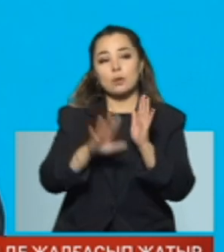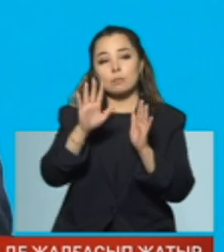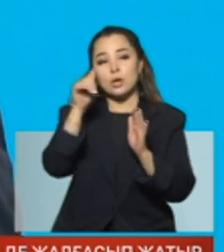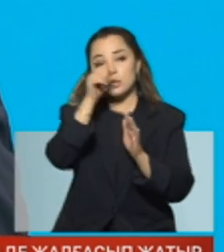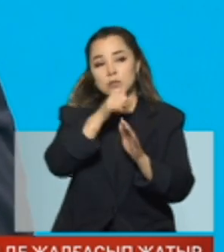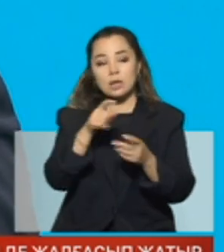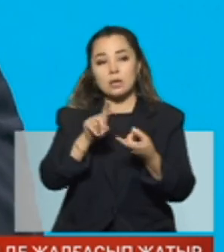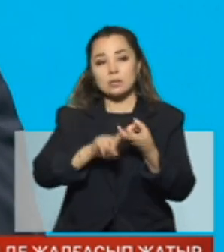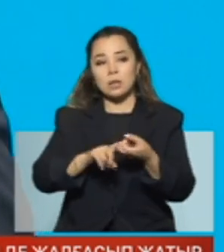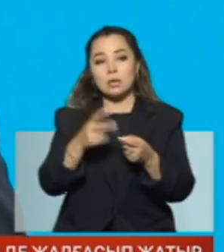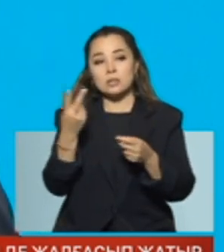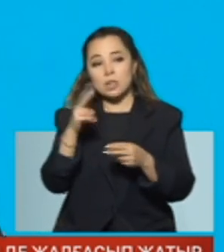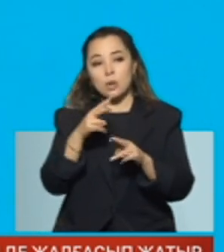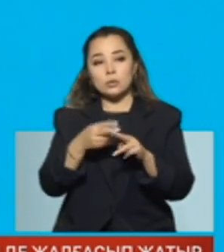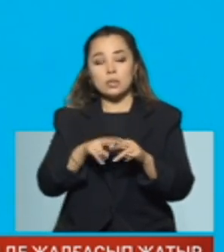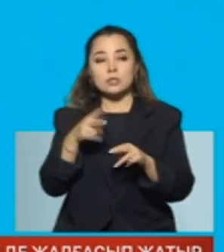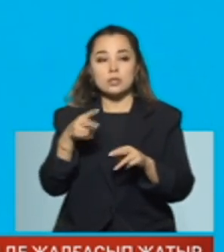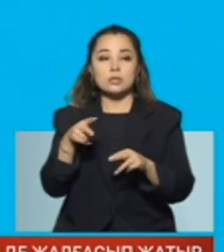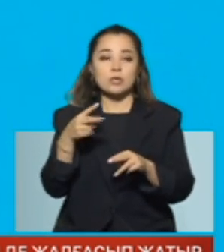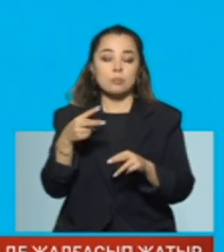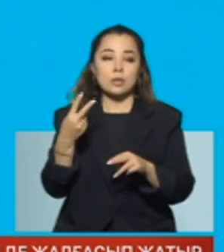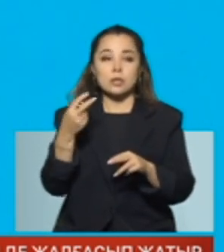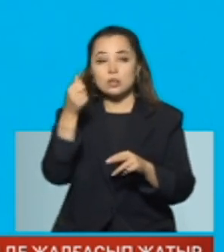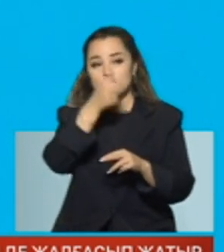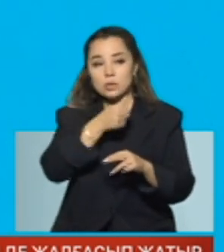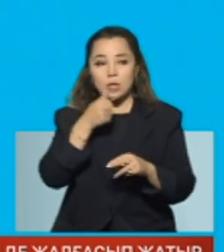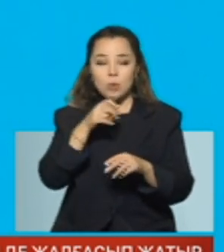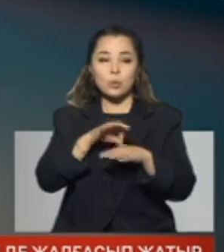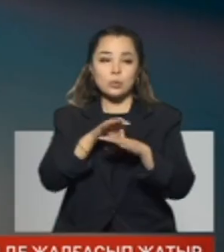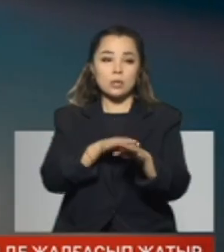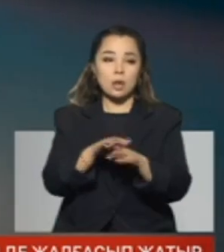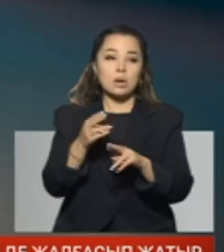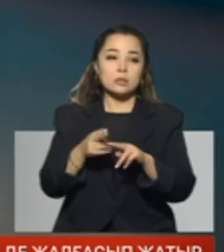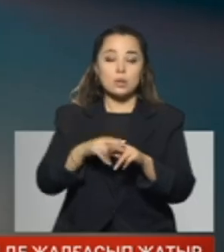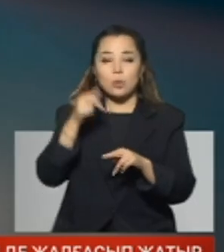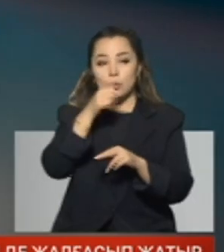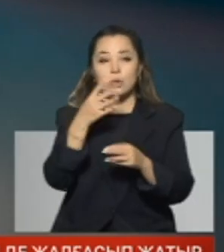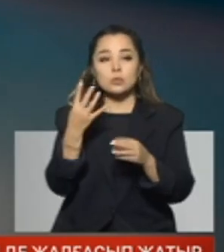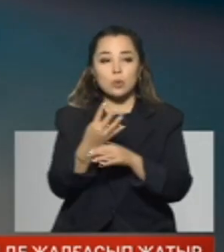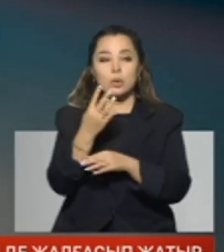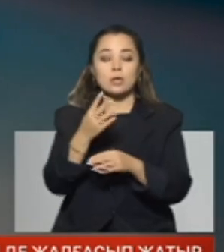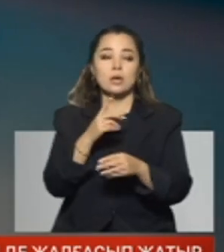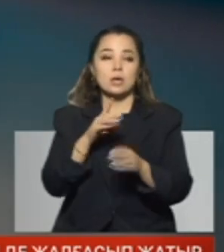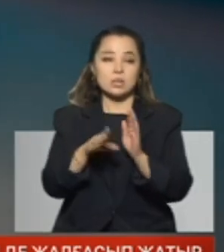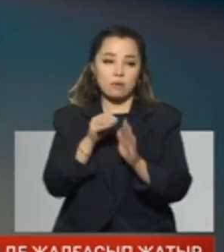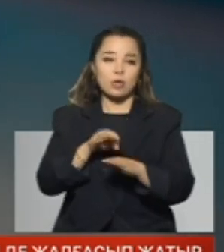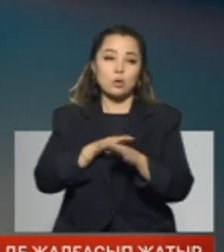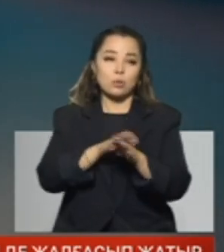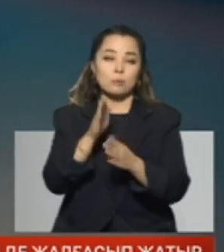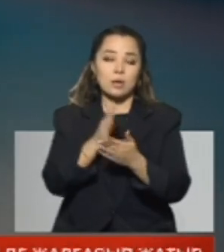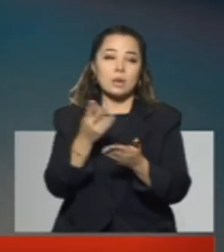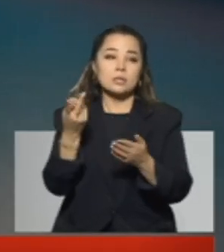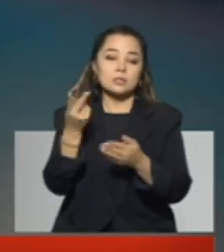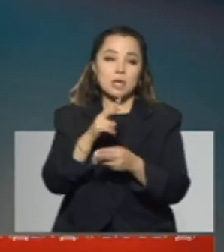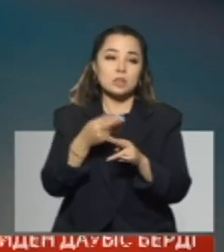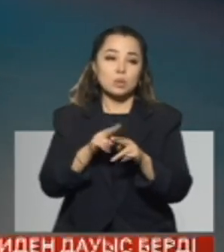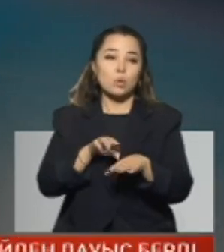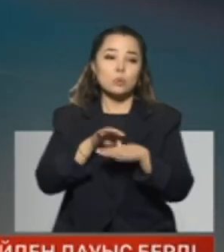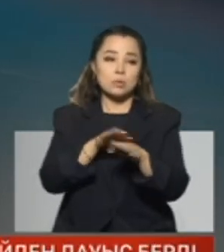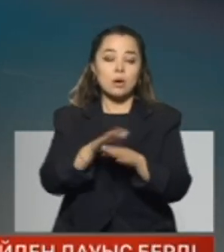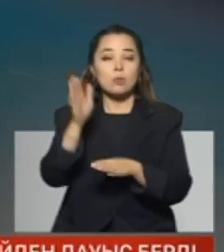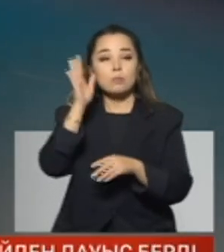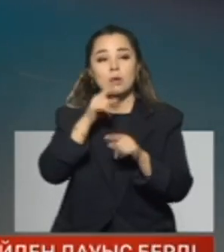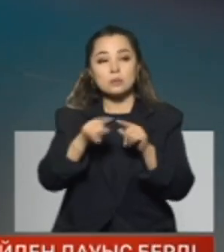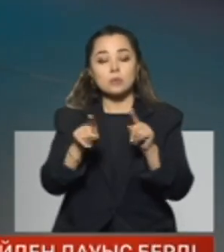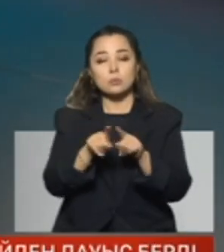Ал одан кейін 2022 жылы өтті. Сонымен қатар енді биыл өтіп отыр. Төрт референдум. Соңғы жылдары екі бірдей референдум өтіп отыр. Алдағы уақытта